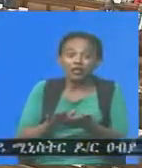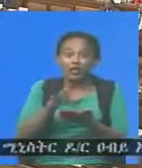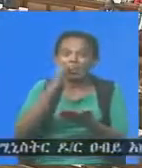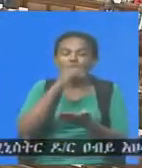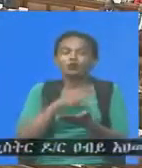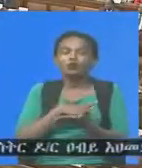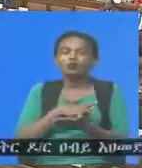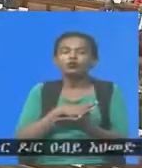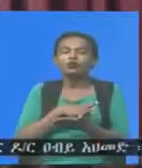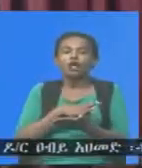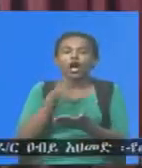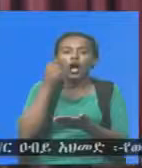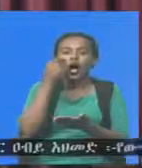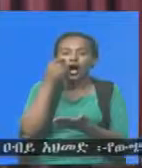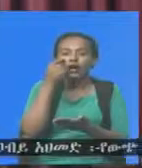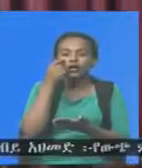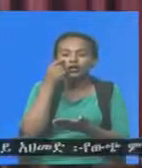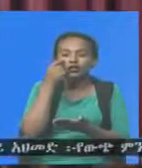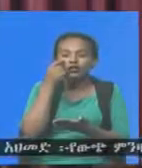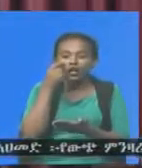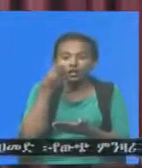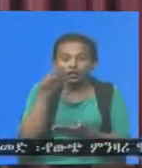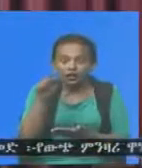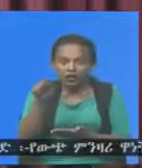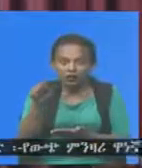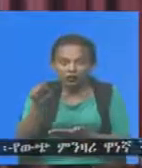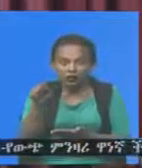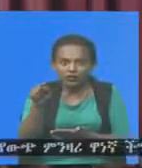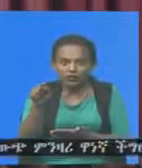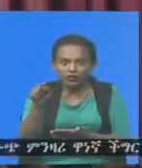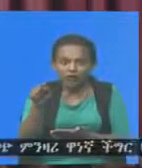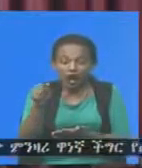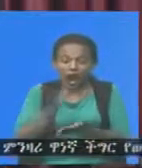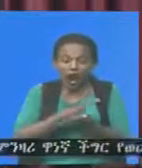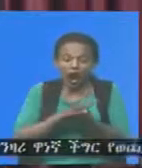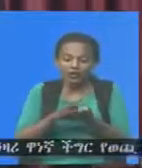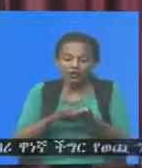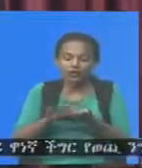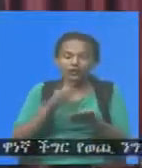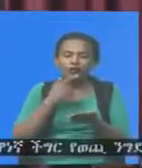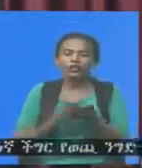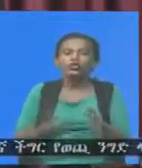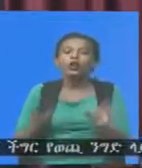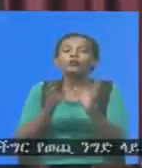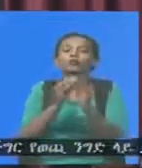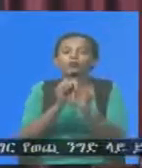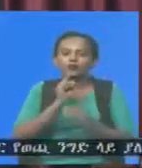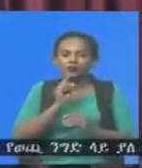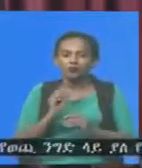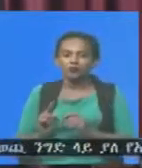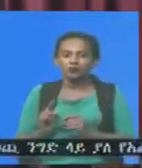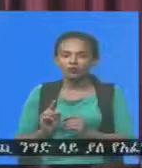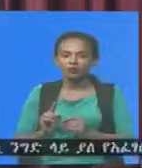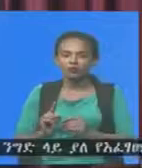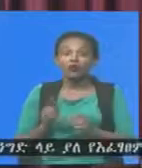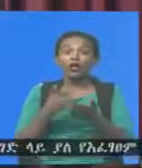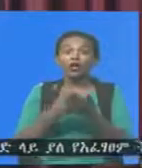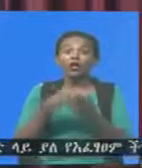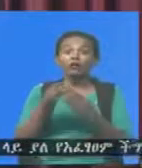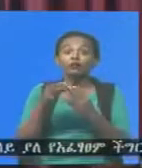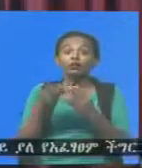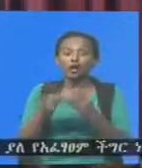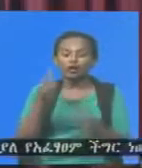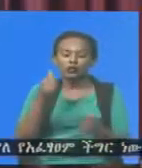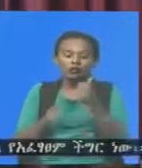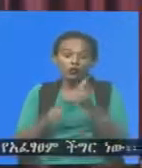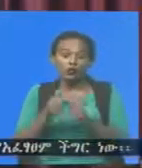ሰዎቹን አይናችን እንዳረፈባቸው አጣርተን መረጃ መሰብሰብ ነው። ይሄ ምርጫ እንግዲህ የትኛው